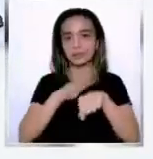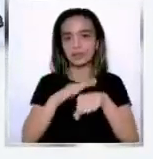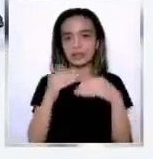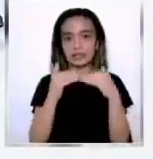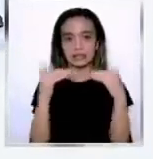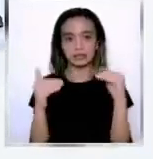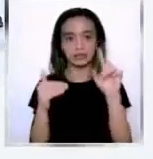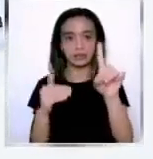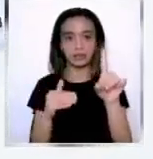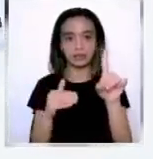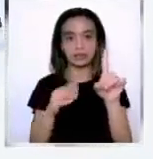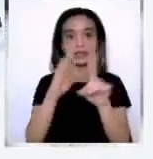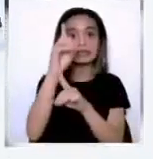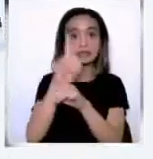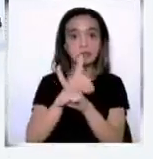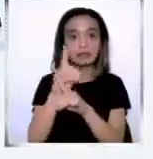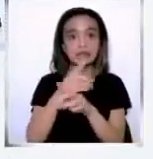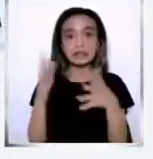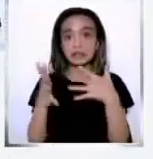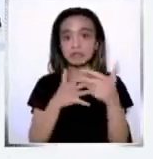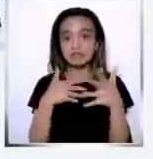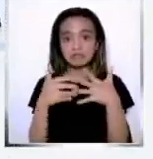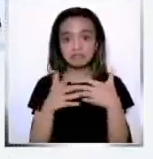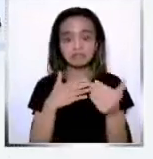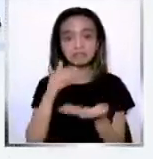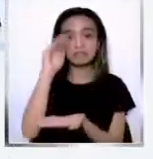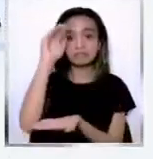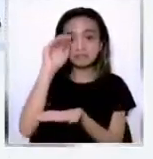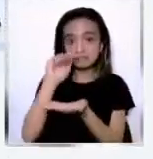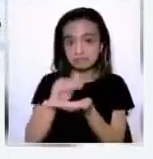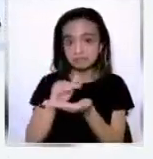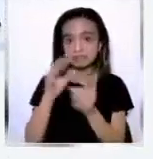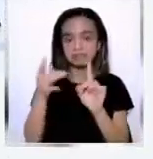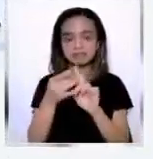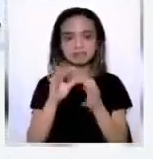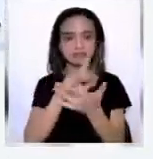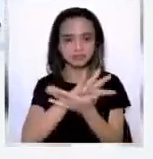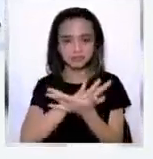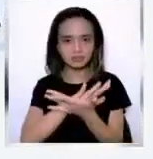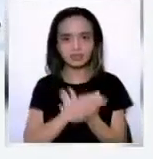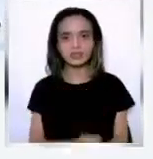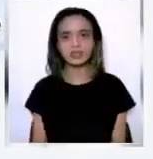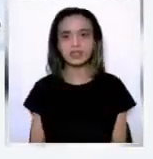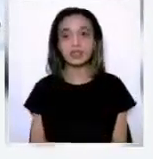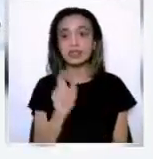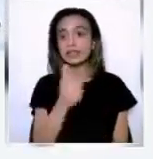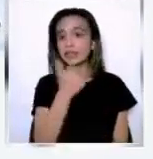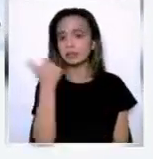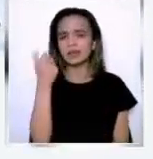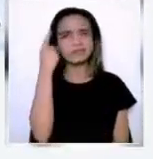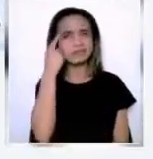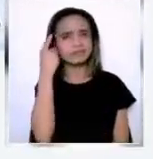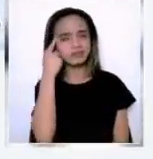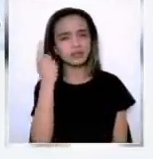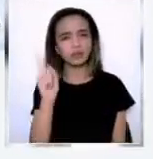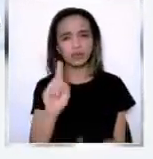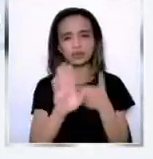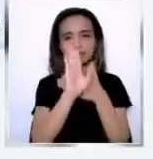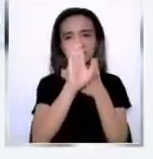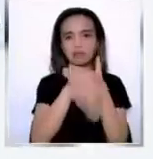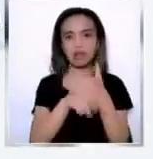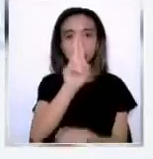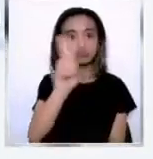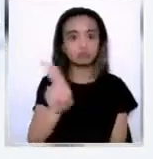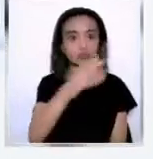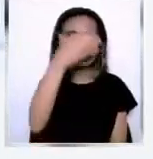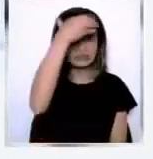Disyembre kahit umiimpis na ang COVID cases. Ang isa pang pinag-aaralan ang pagbabalik ng face shields na hindi na